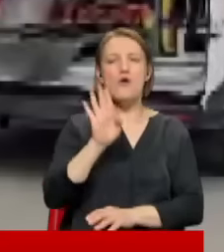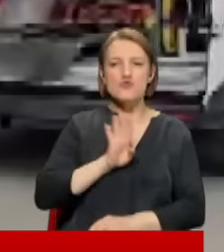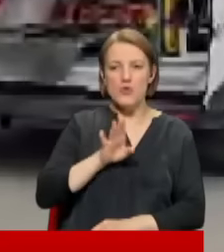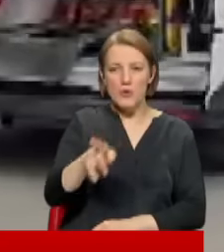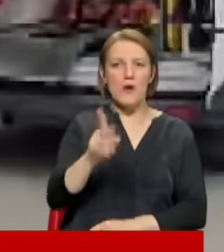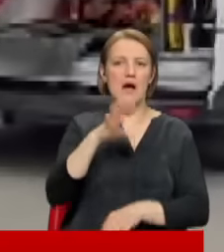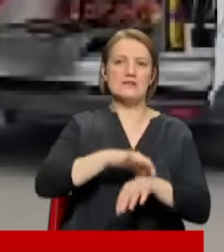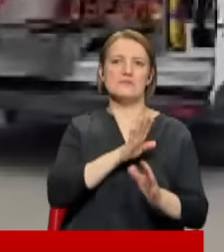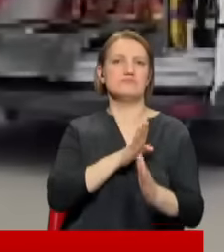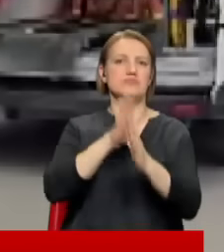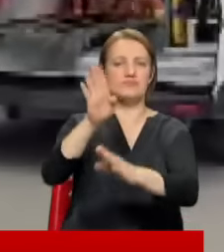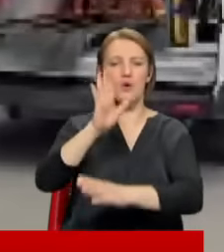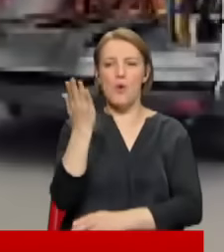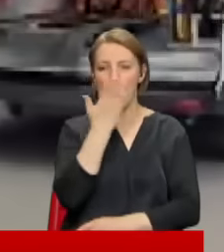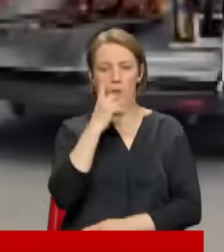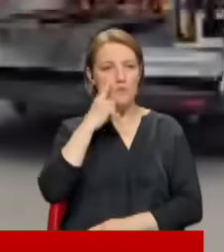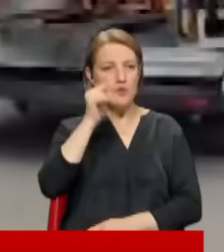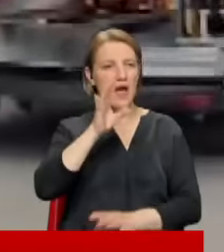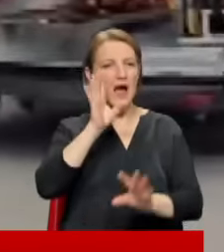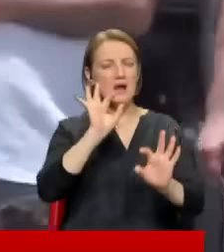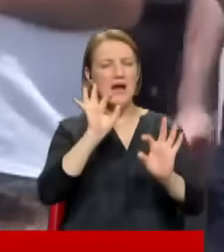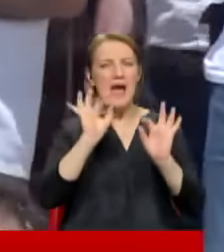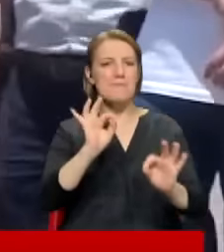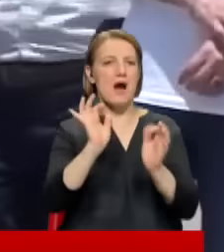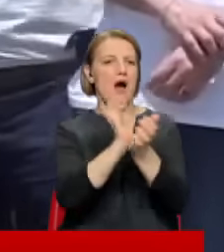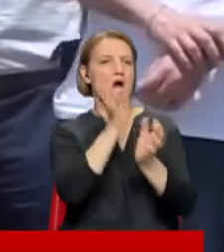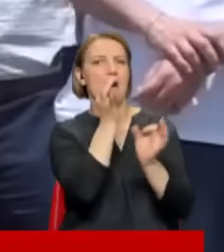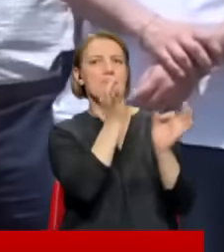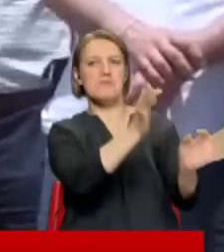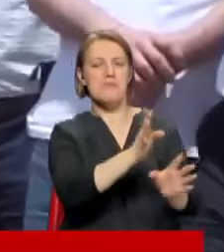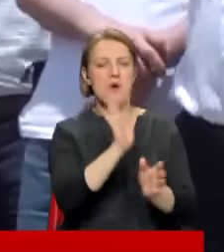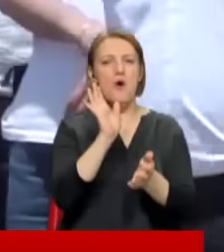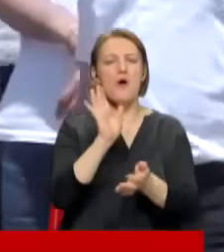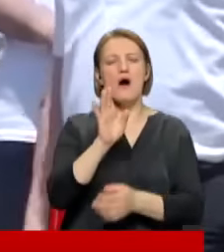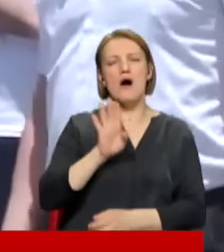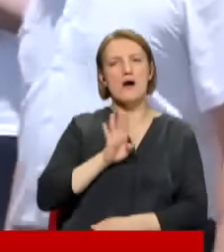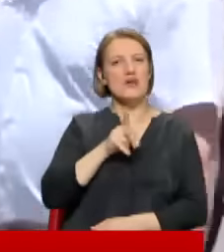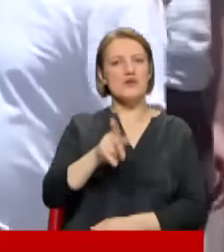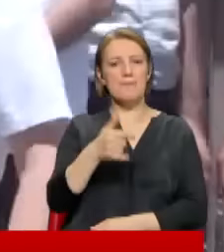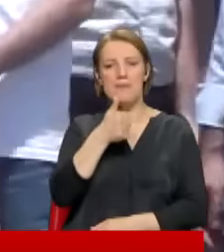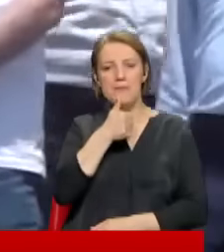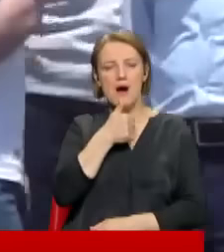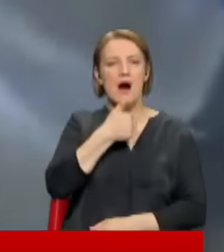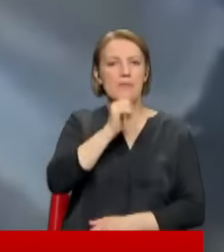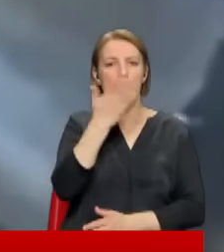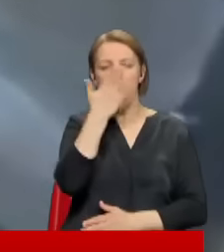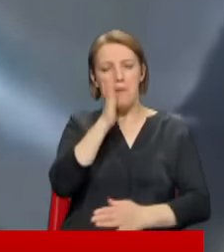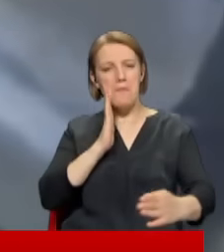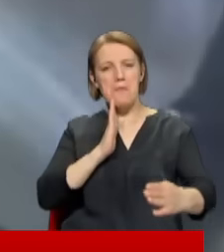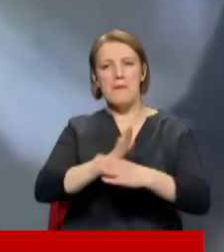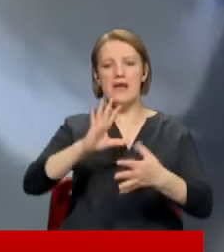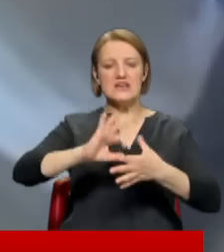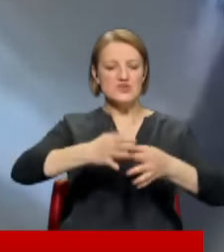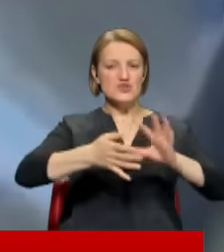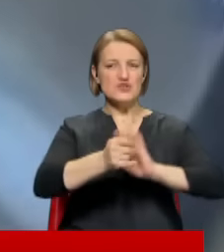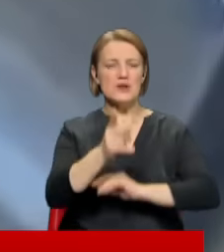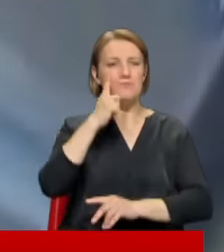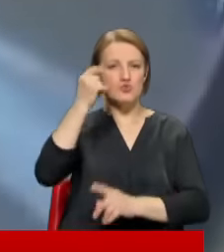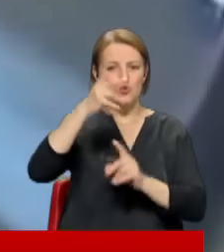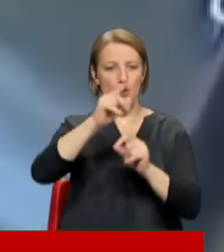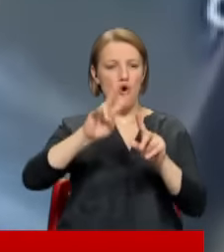hastaneye kaldırıldı. Okul müdürü durumu aileye haber verdi. Öğrencinin babası ve abisi okulu bastı. Ellerindeki zincirle